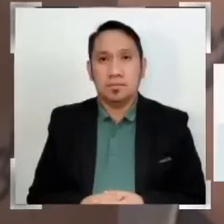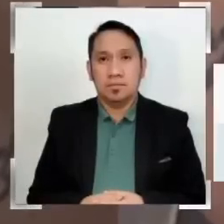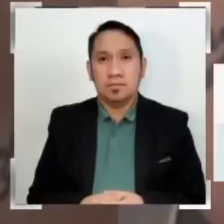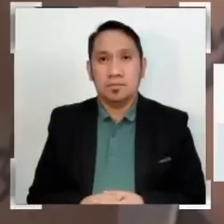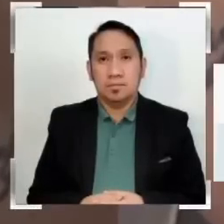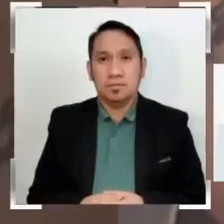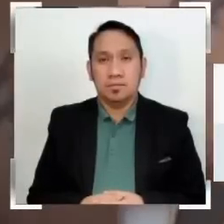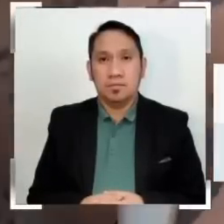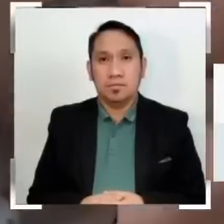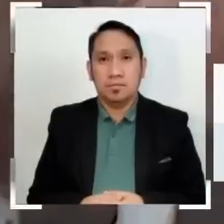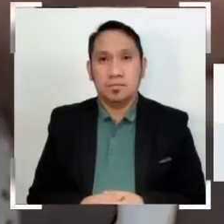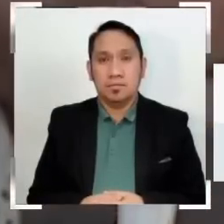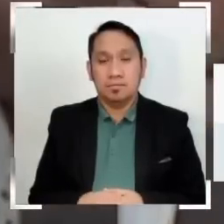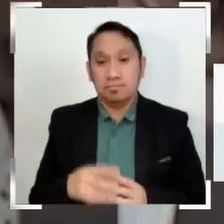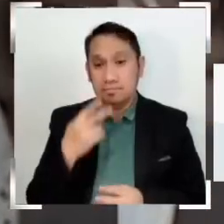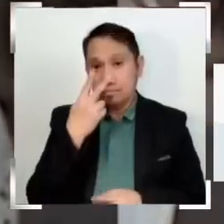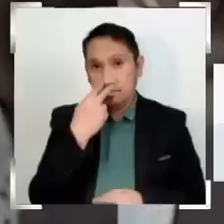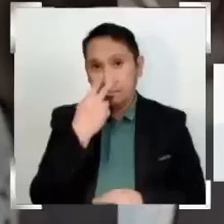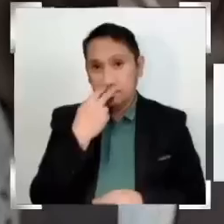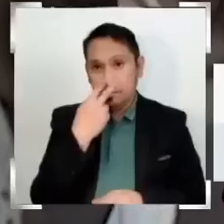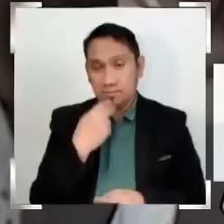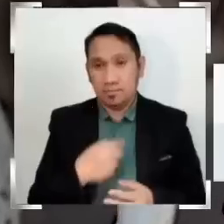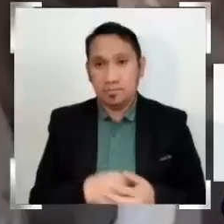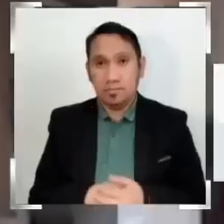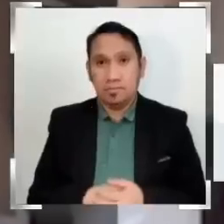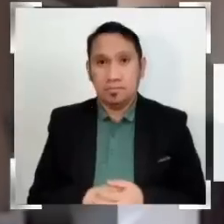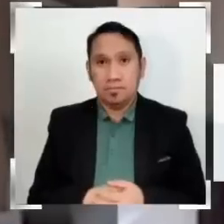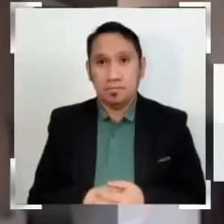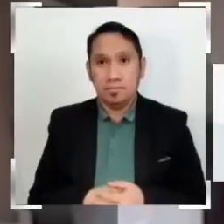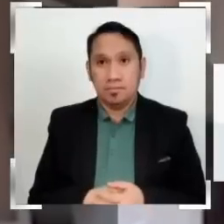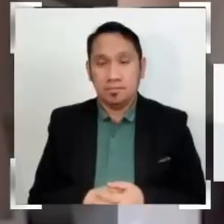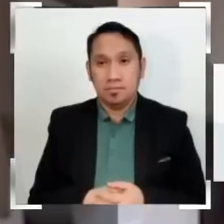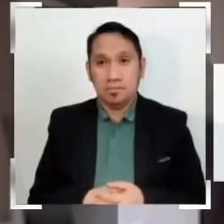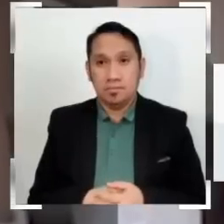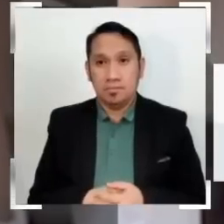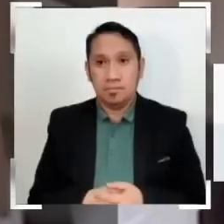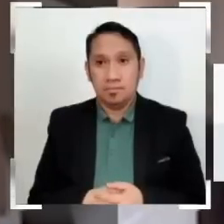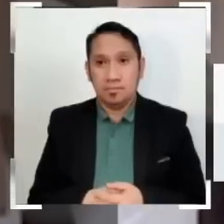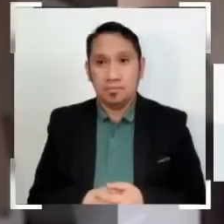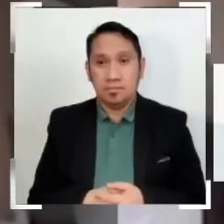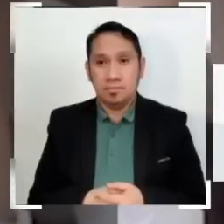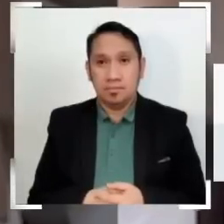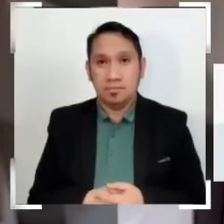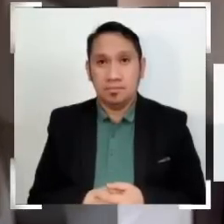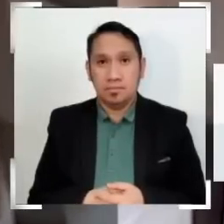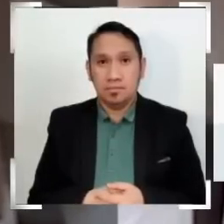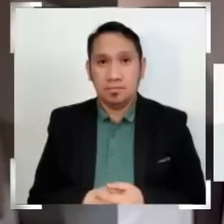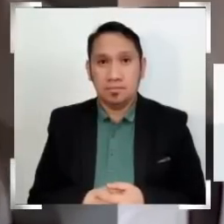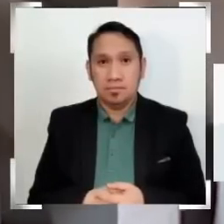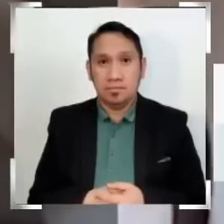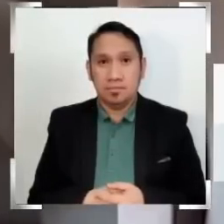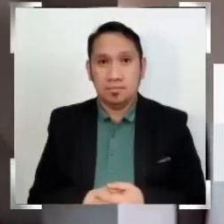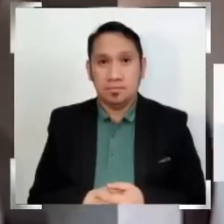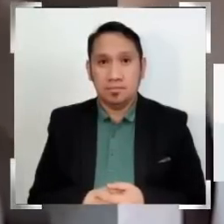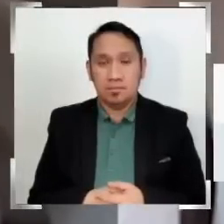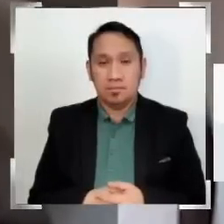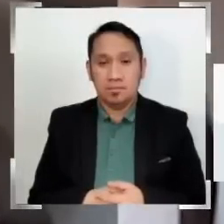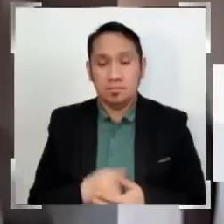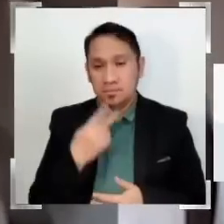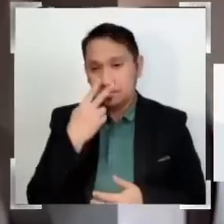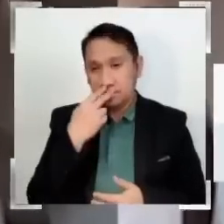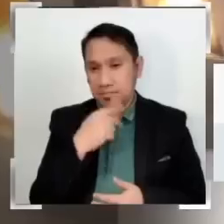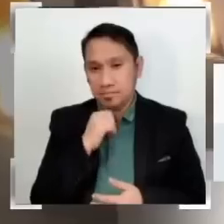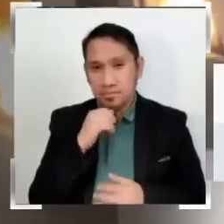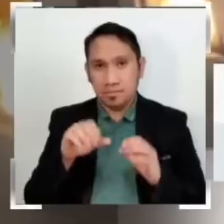Hindi ko matanggap sa wala ka sa amin. Pero kailangan ko tanggapin at kailangan ko